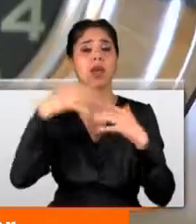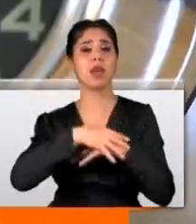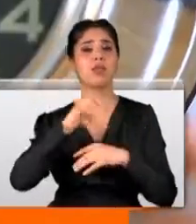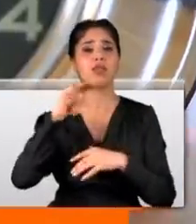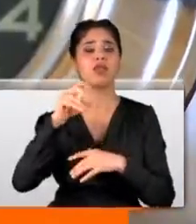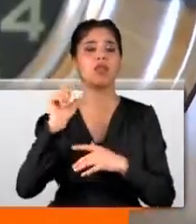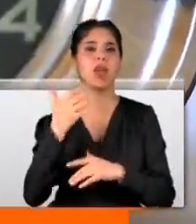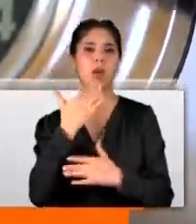öneriyoruz